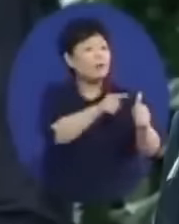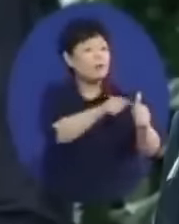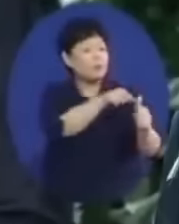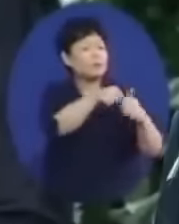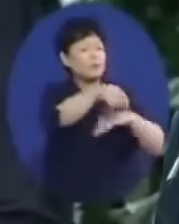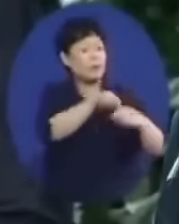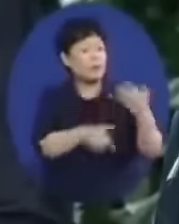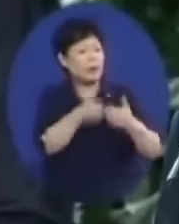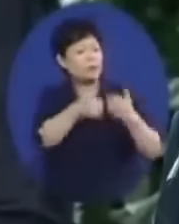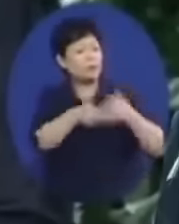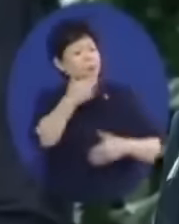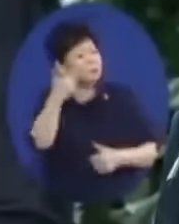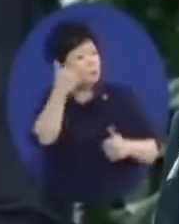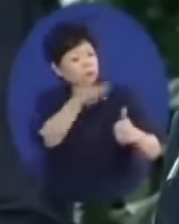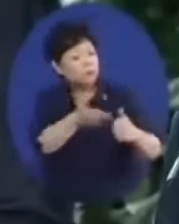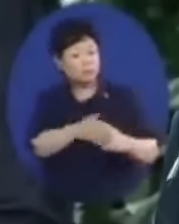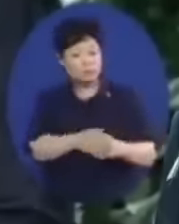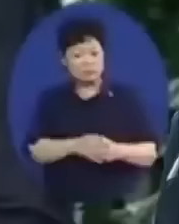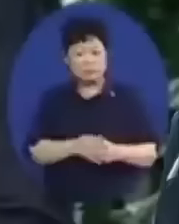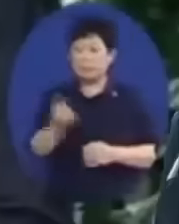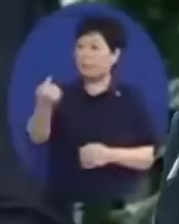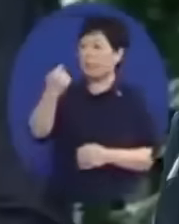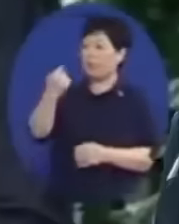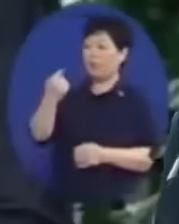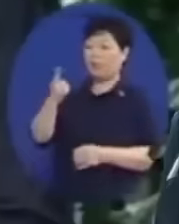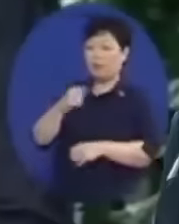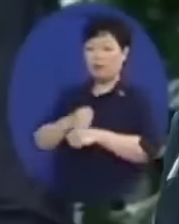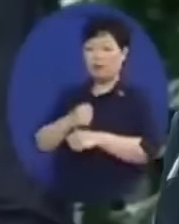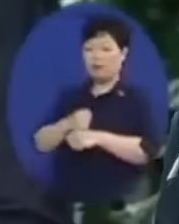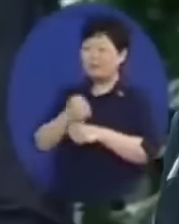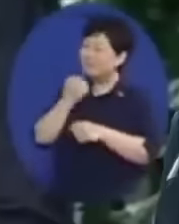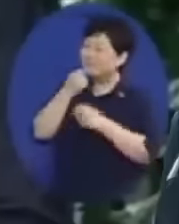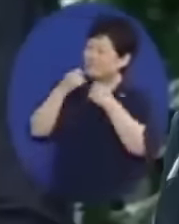마음에 갈등이 없습니까? 그러면 날 언제든지